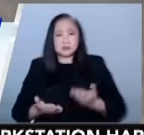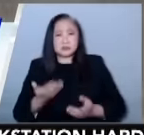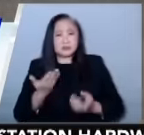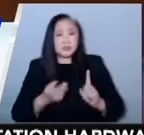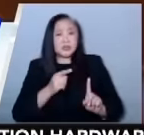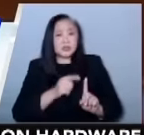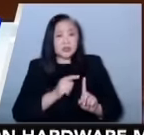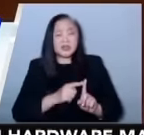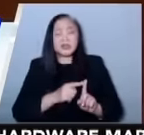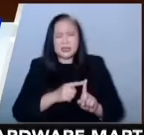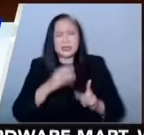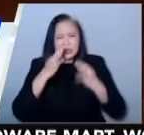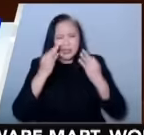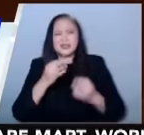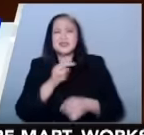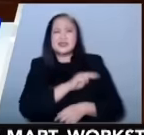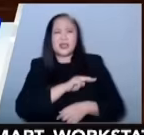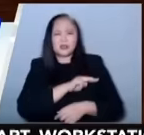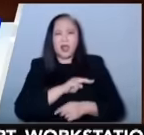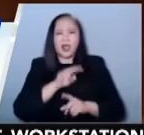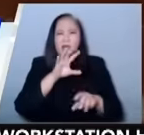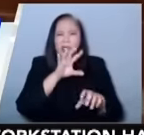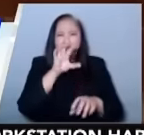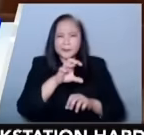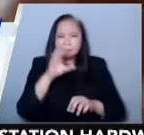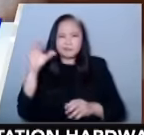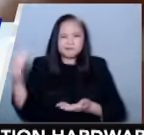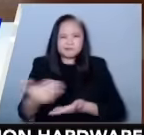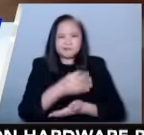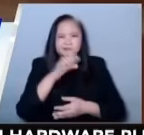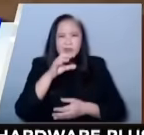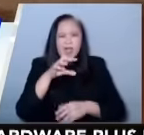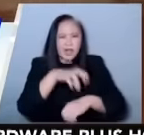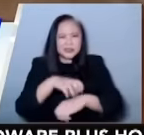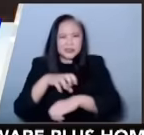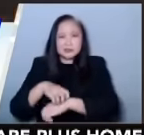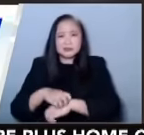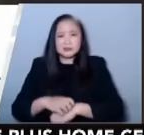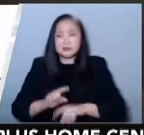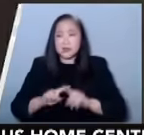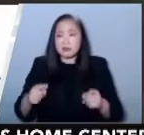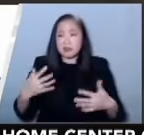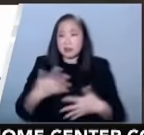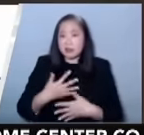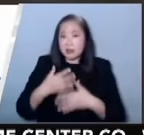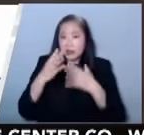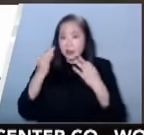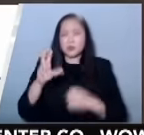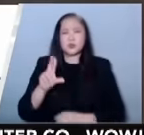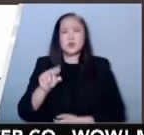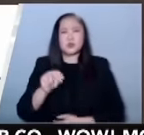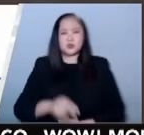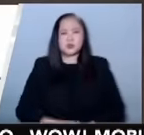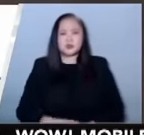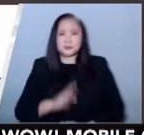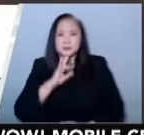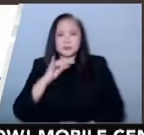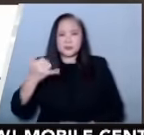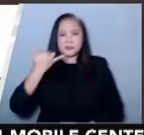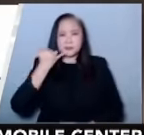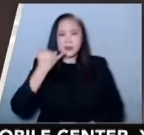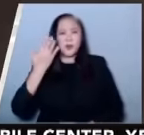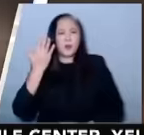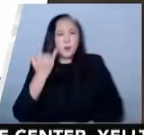mga pusa. Pero hindi raw ibig sabihin nito na dapat ng katakutan ang mga pusa. Pwedeng it's because of starvation, because wala nang